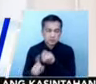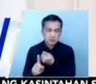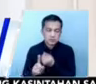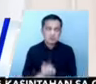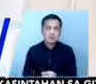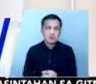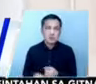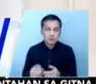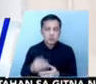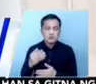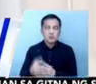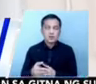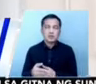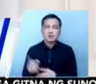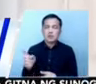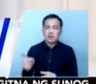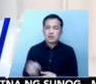po,